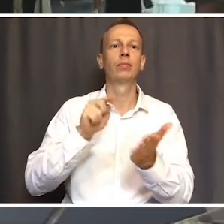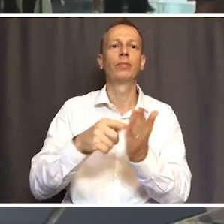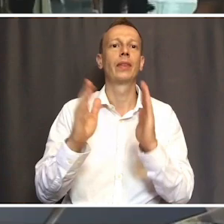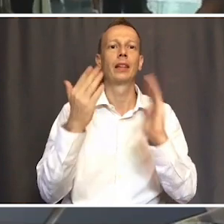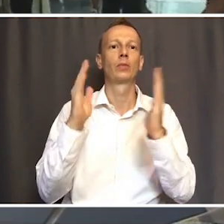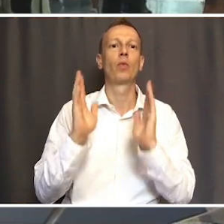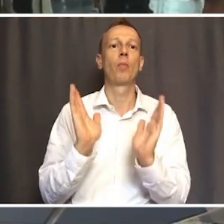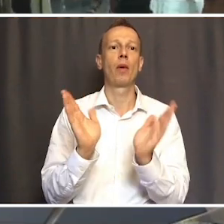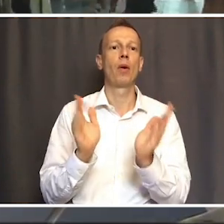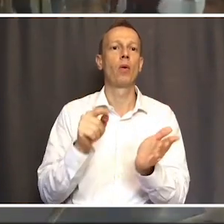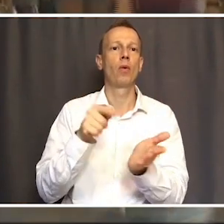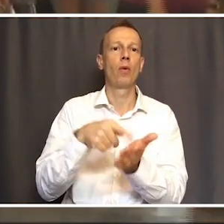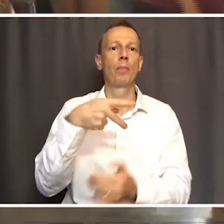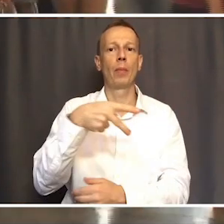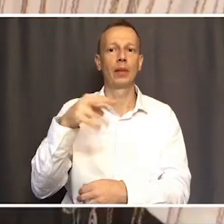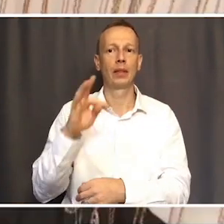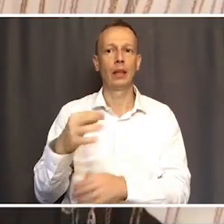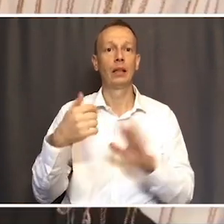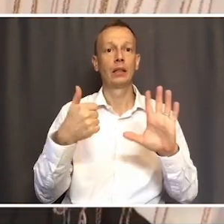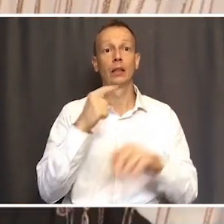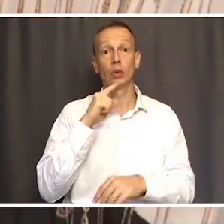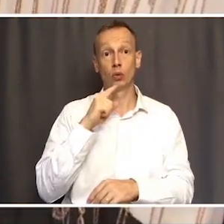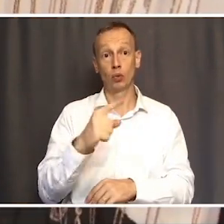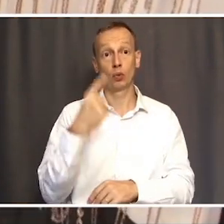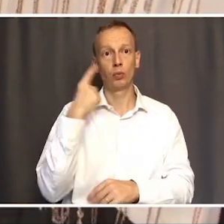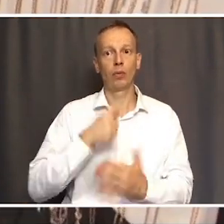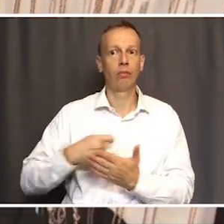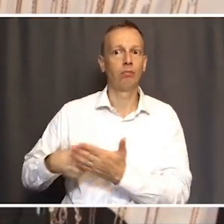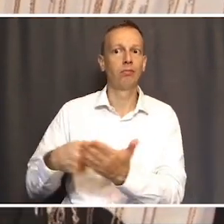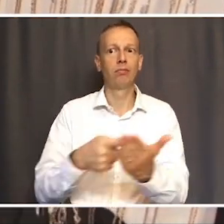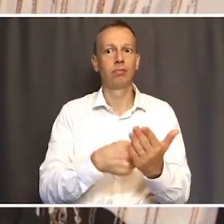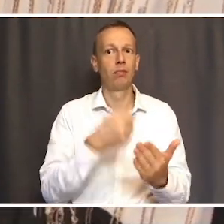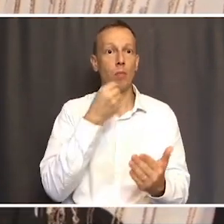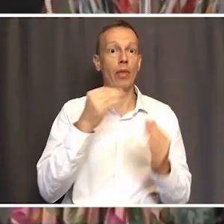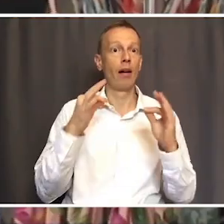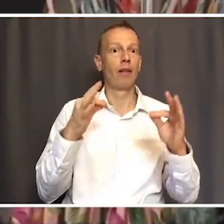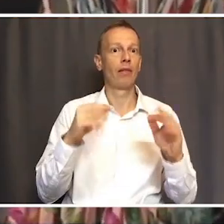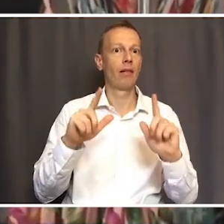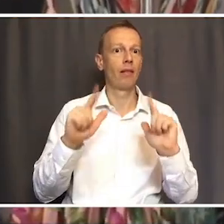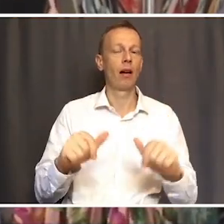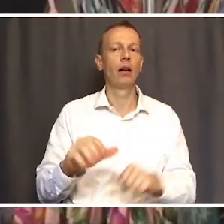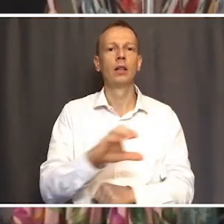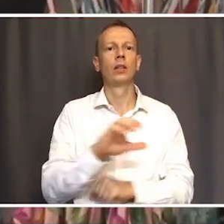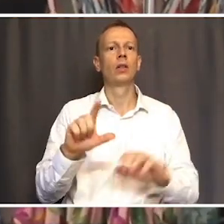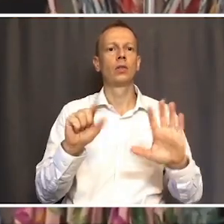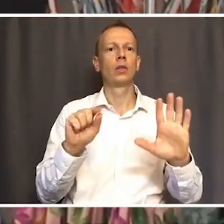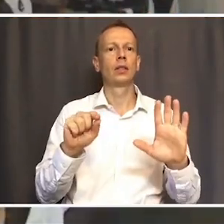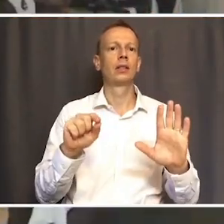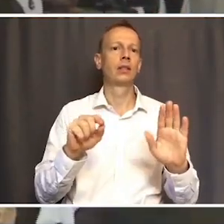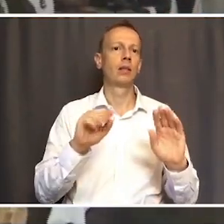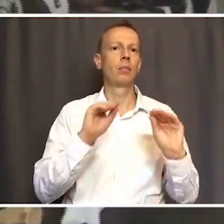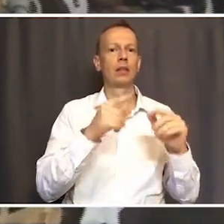de s'ouvrir au parc expo de Mamon à Papeete. 6 jours pour faire des achats et pourquoi pas de bonnes